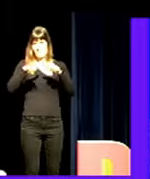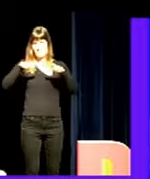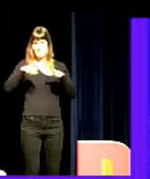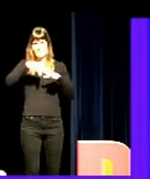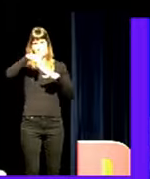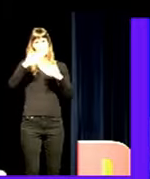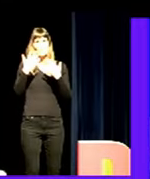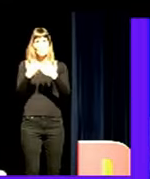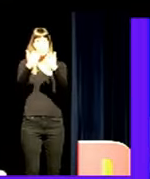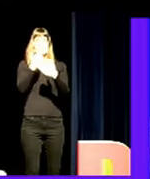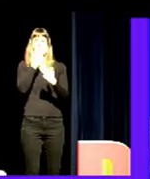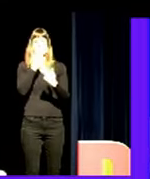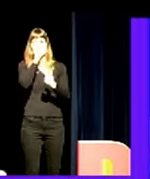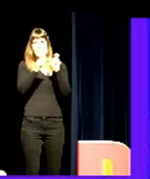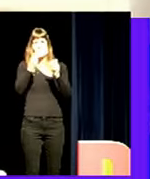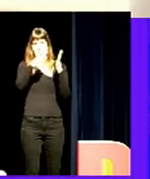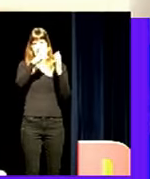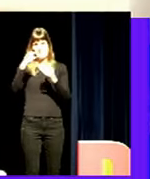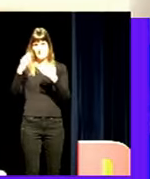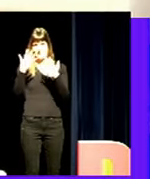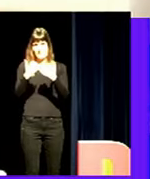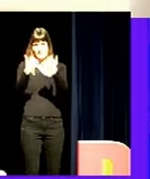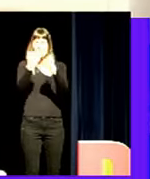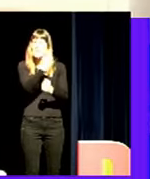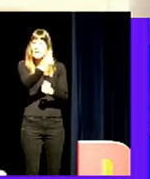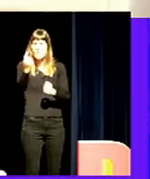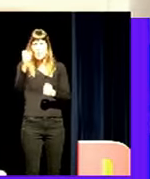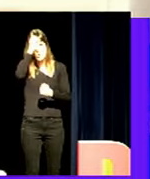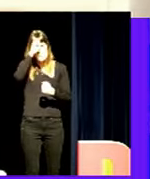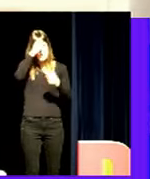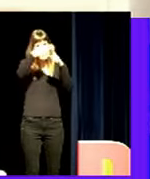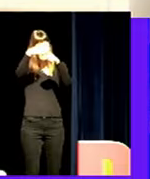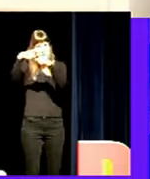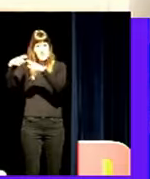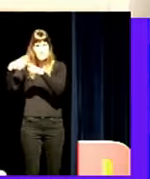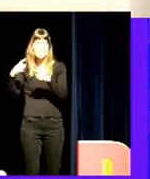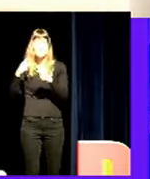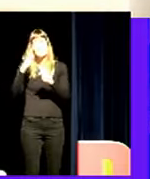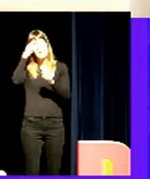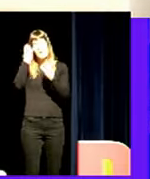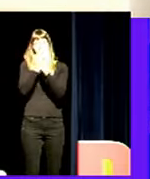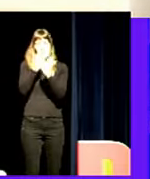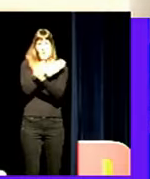zeiren pertsona. Zeiren pertsona, ez da, bakoitza bere iritzekin, bere aurriritzekin,